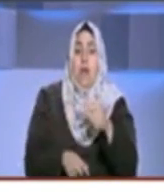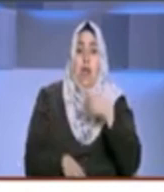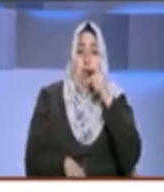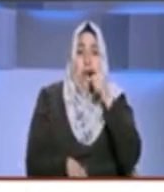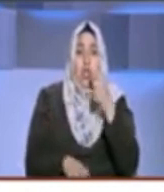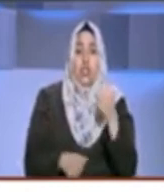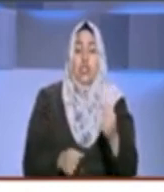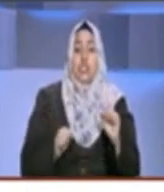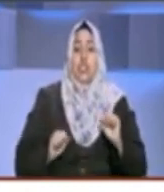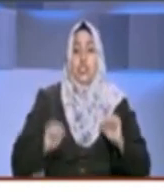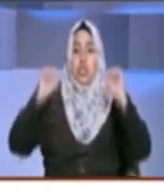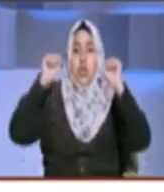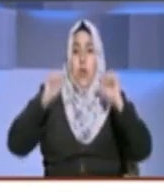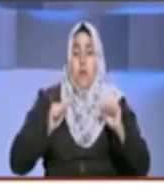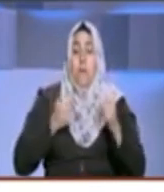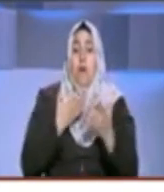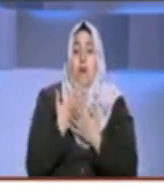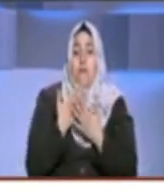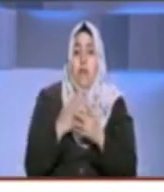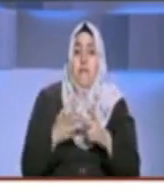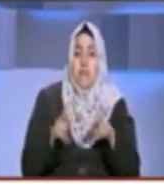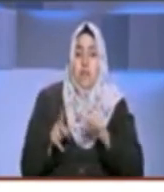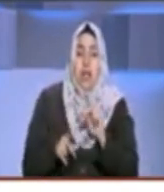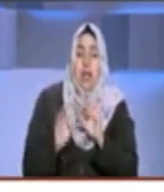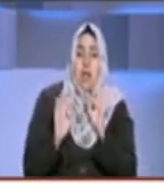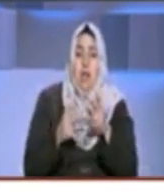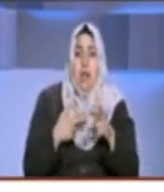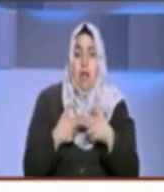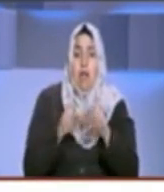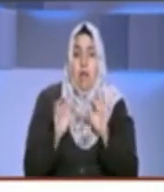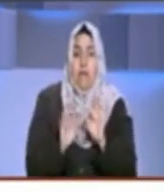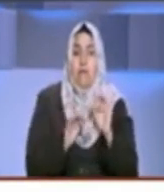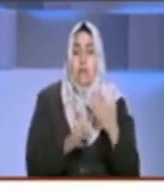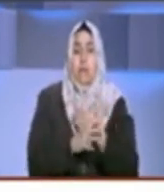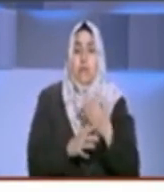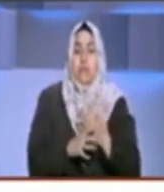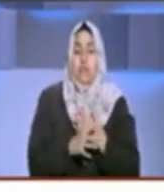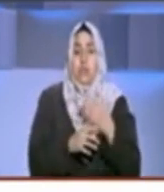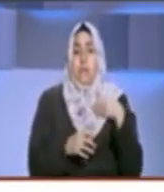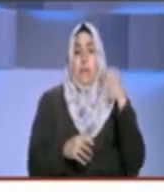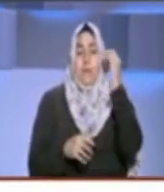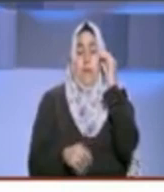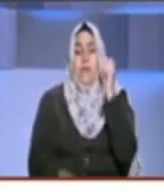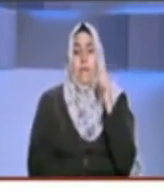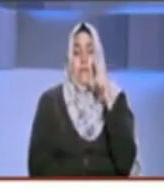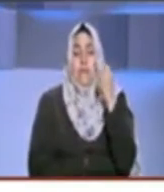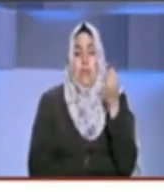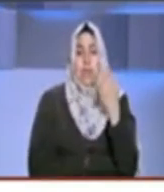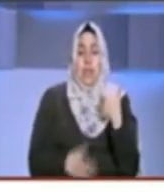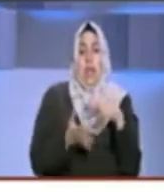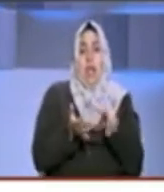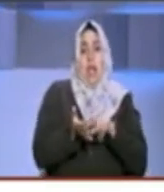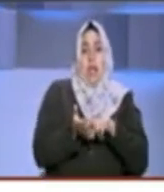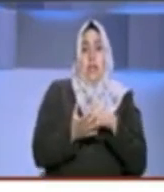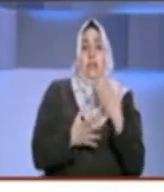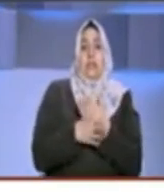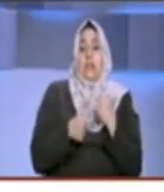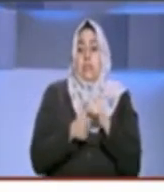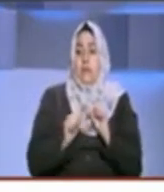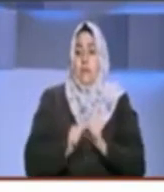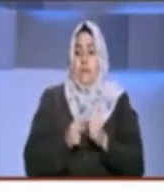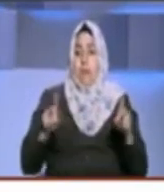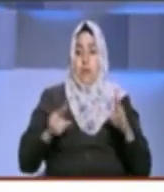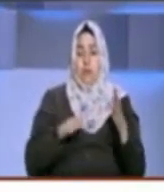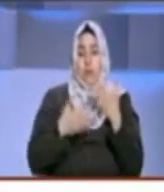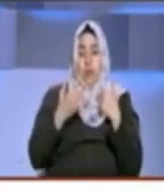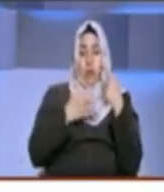ولا الافراح، دي خمس حاجات. ليه؟ لان برضه نفس النظريه، احنا لسه خايفين ان لما نبتدي نفتح ونبقى مطمنين المرحله